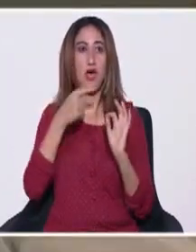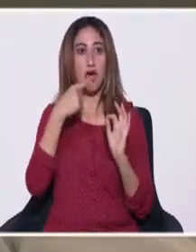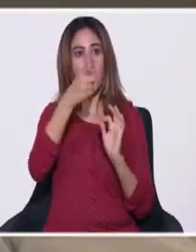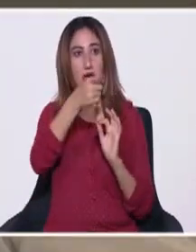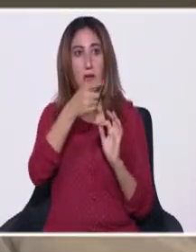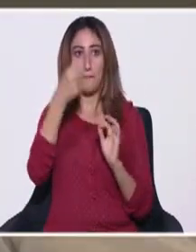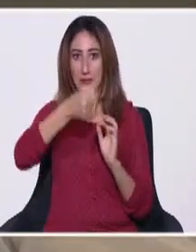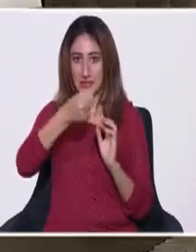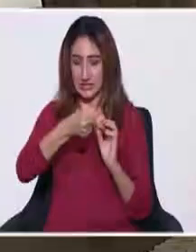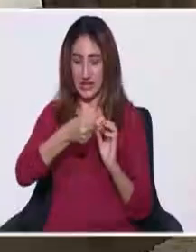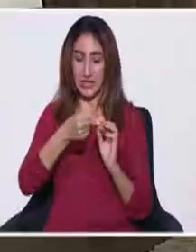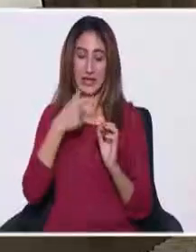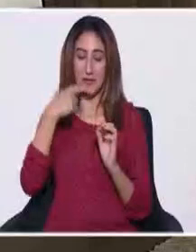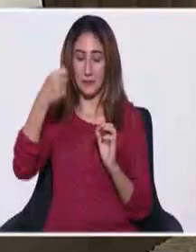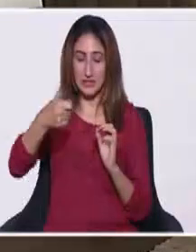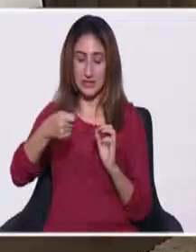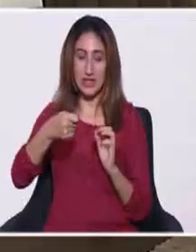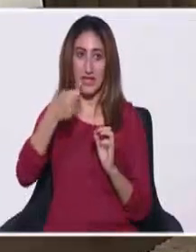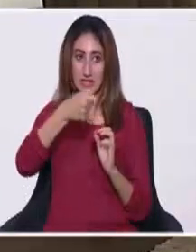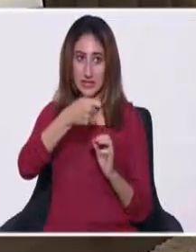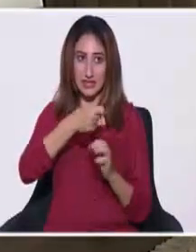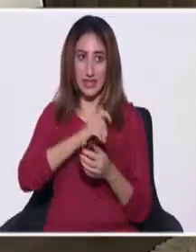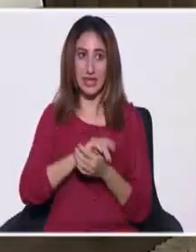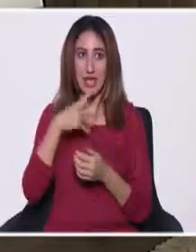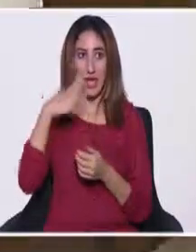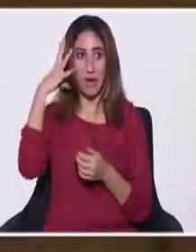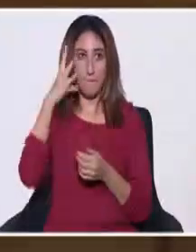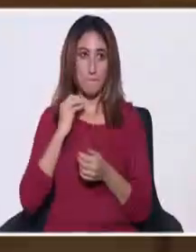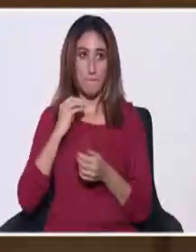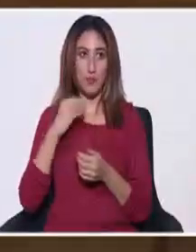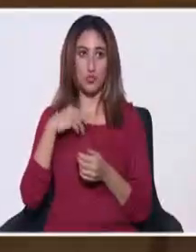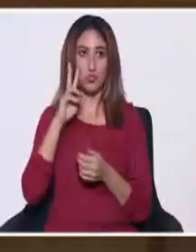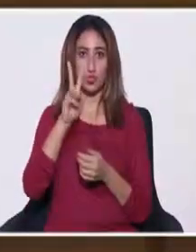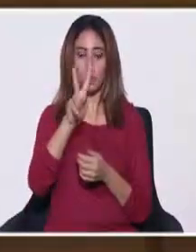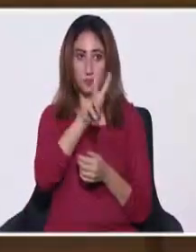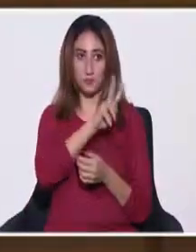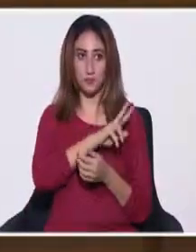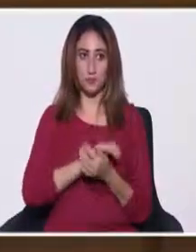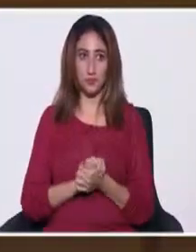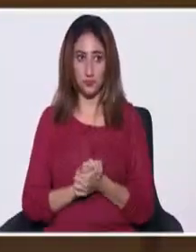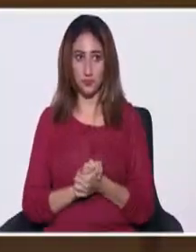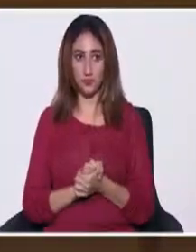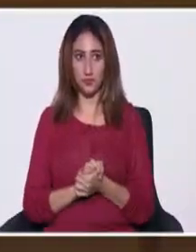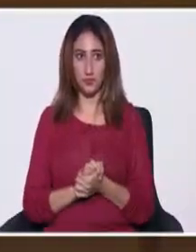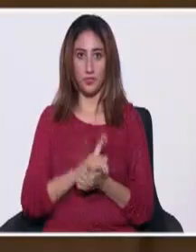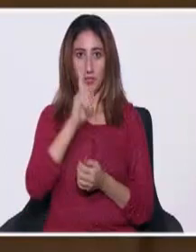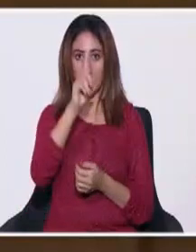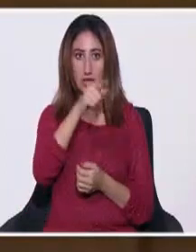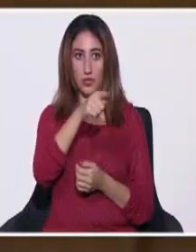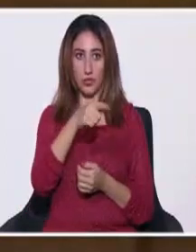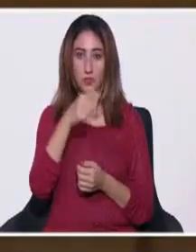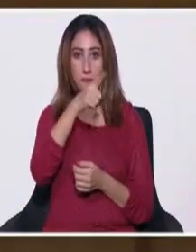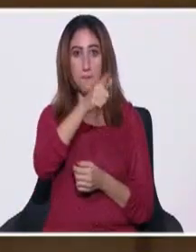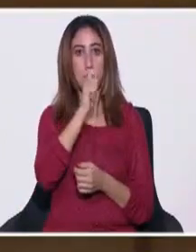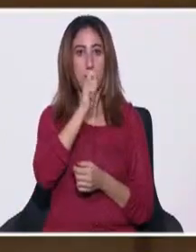دكتور. برحب بحضرتك وبحضرتك وبحضرتك، وانا سعيد جدا جدا وابدا معاك استاذ رضا، وبعدين اترك